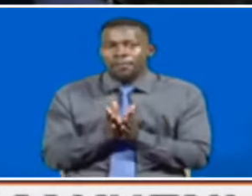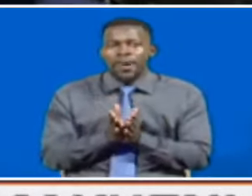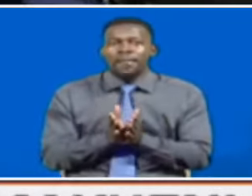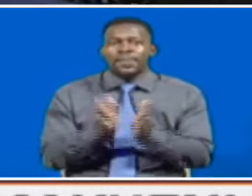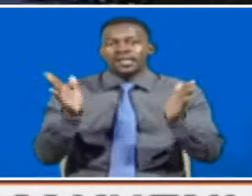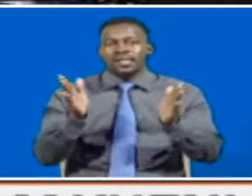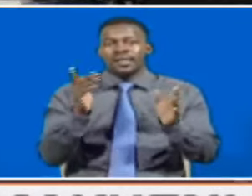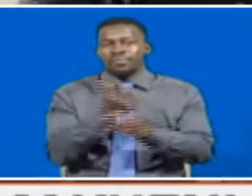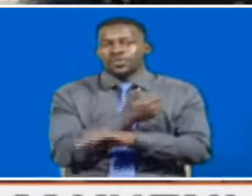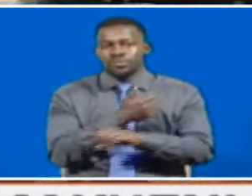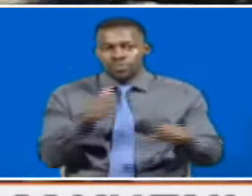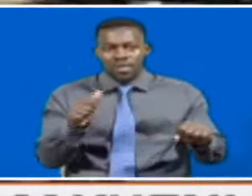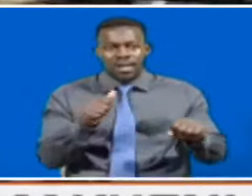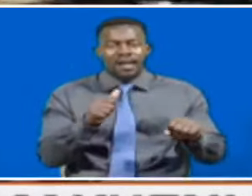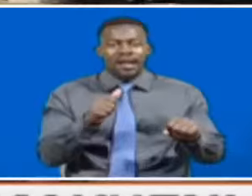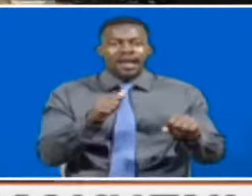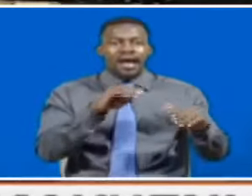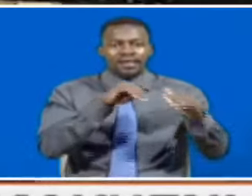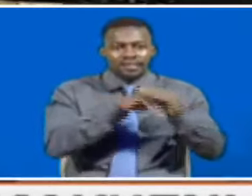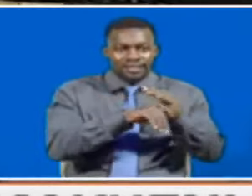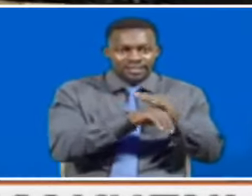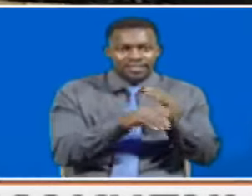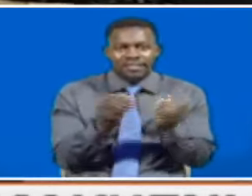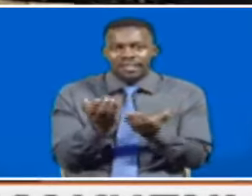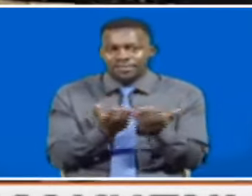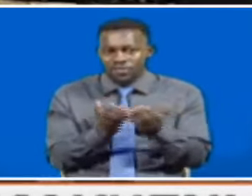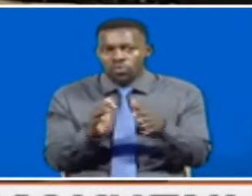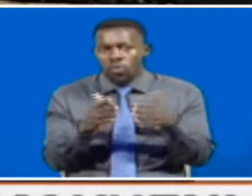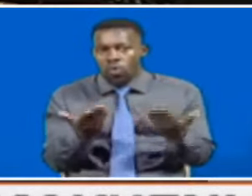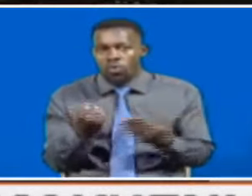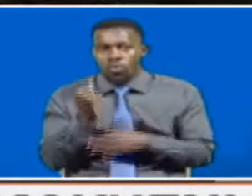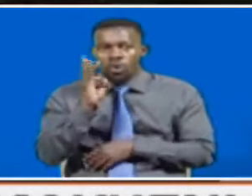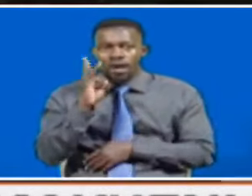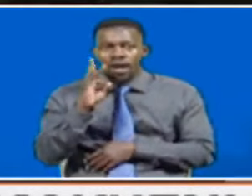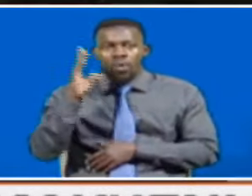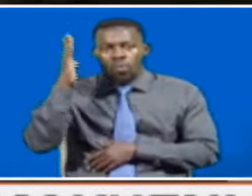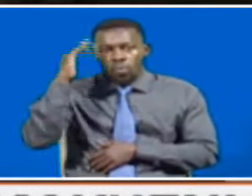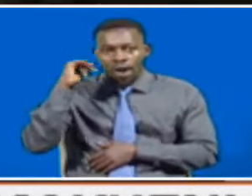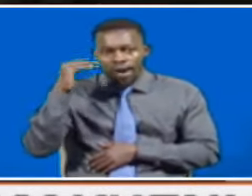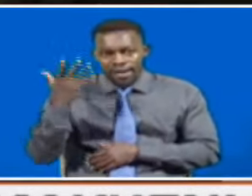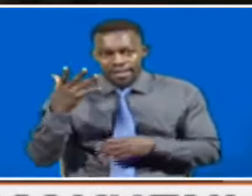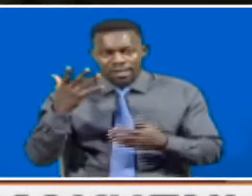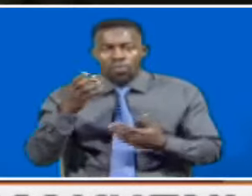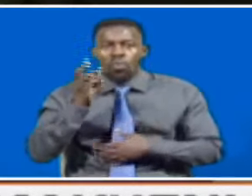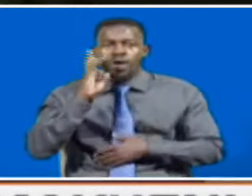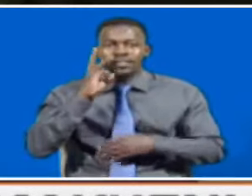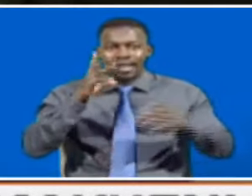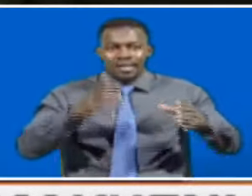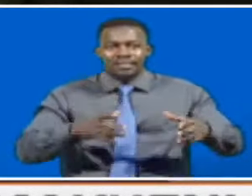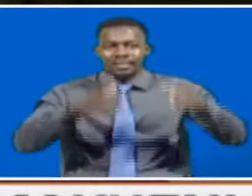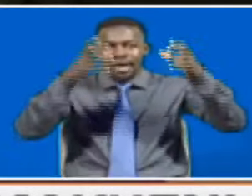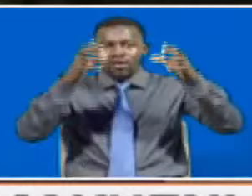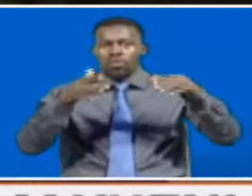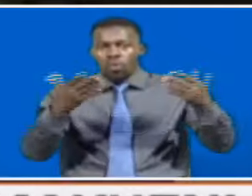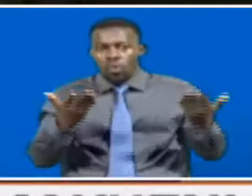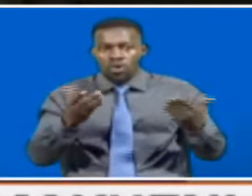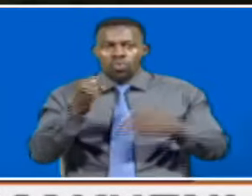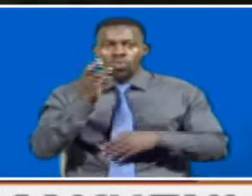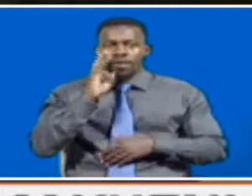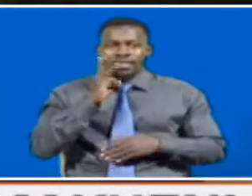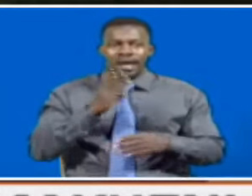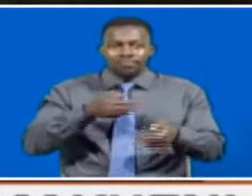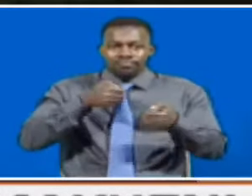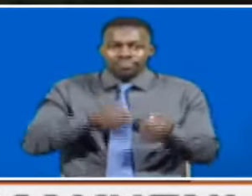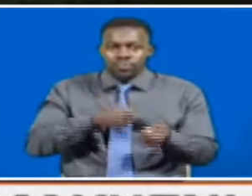wamekatazwa huduma ama maji kwa sababu tangi ya maji ama bwawa la maji limejengwa katika shamba